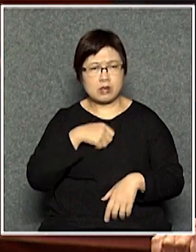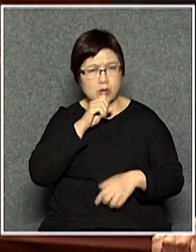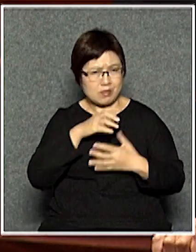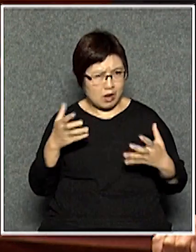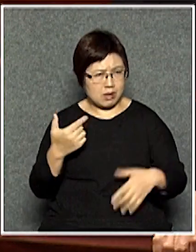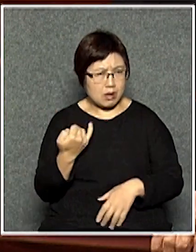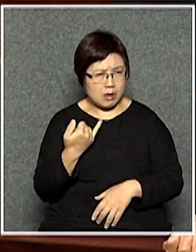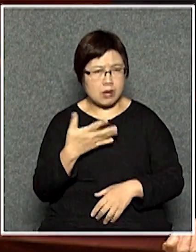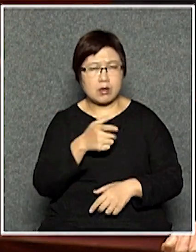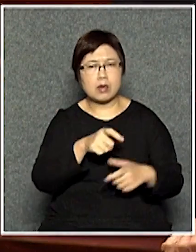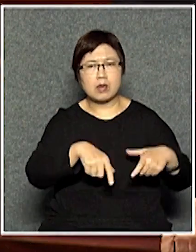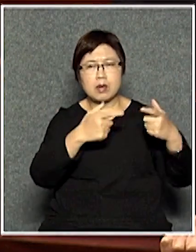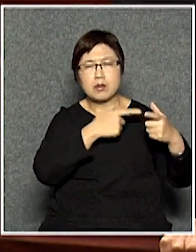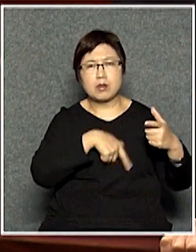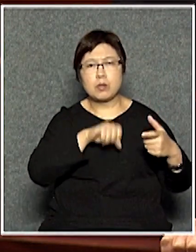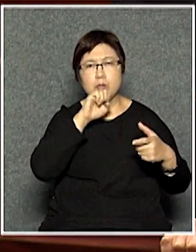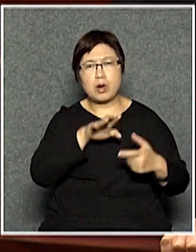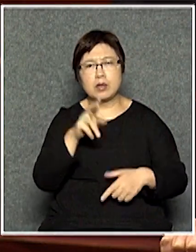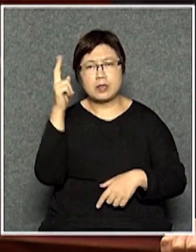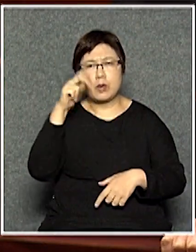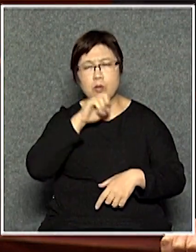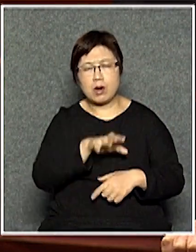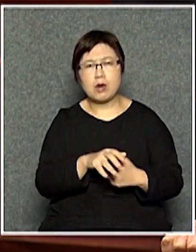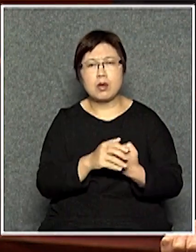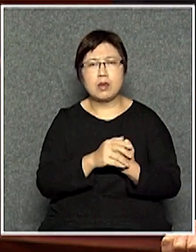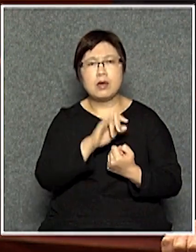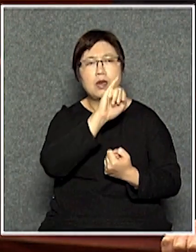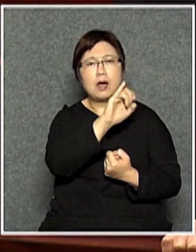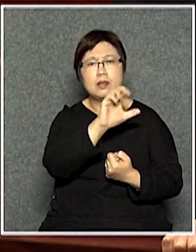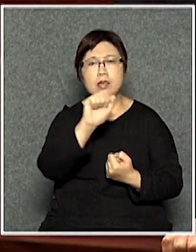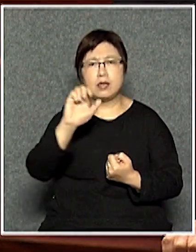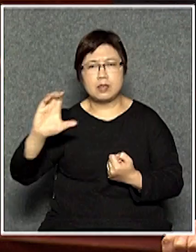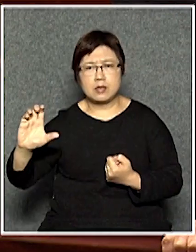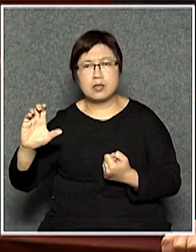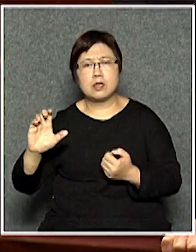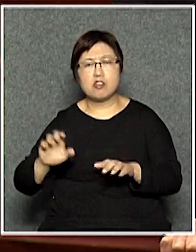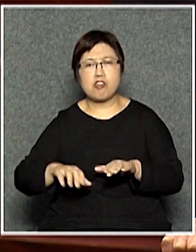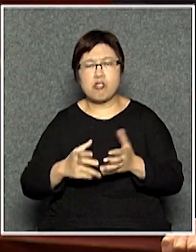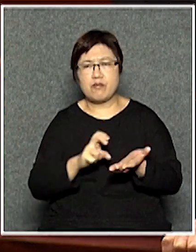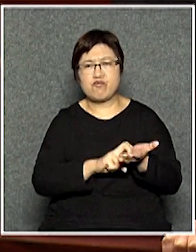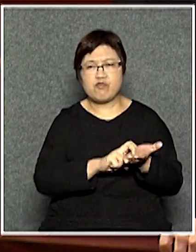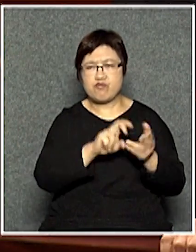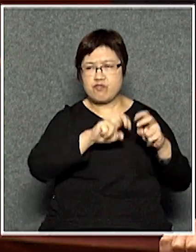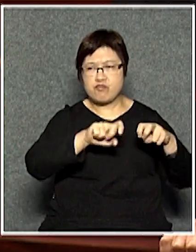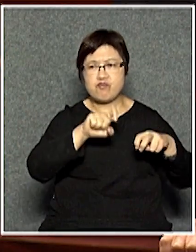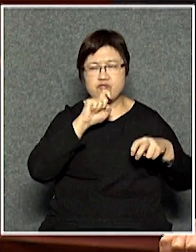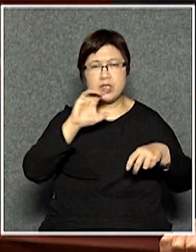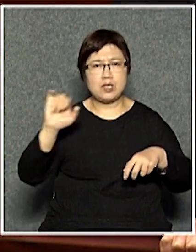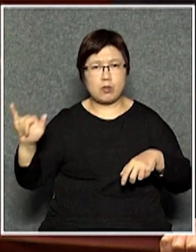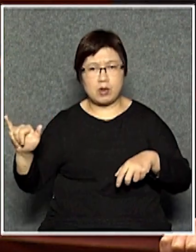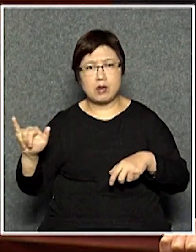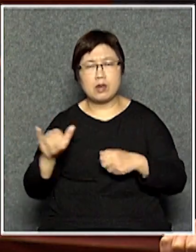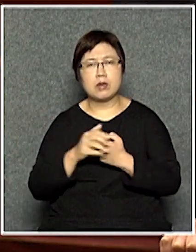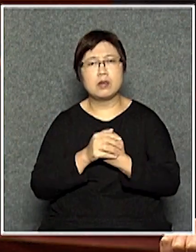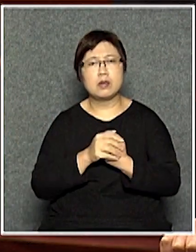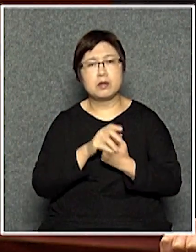還有林卓廷議員口口聲聲經常說 ICAC 開了file調查緊 CY 的，我想